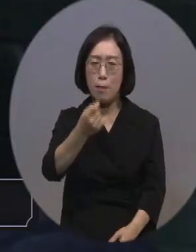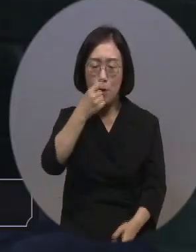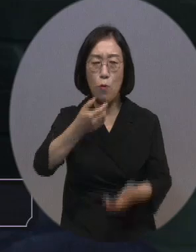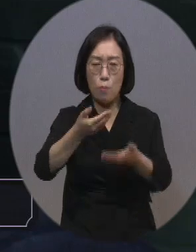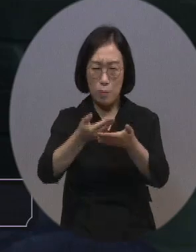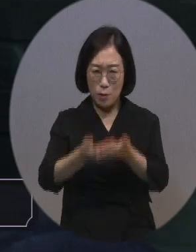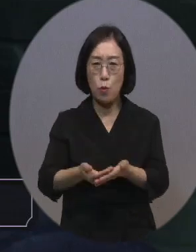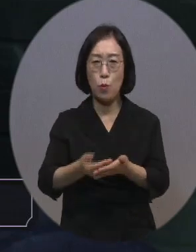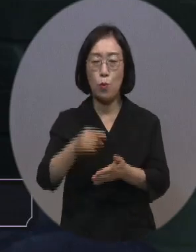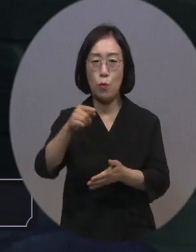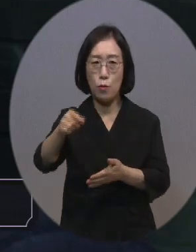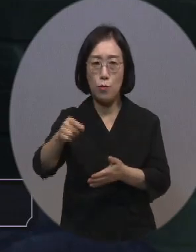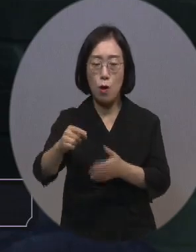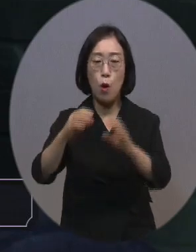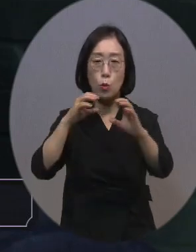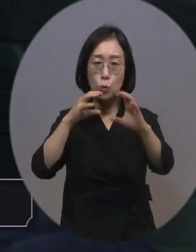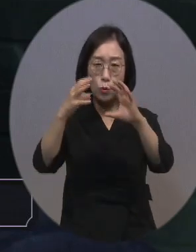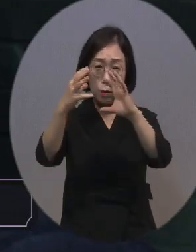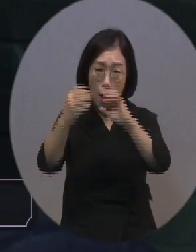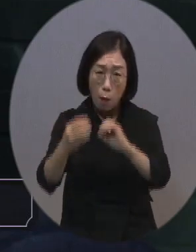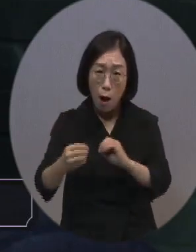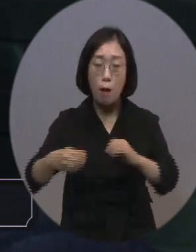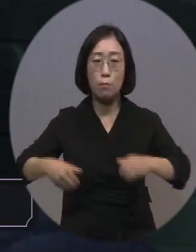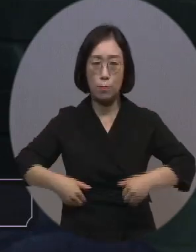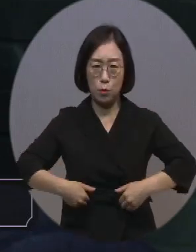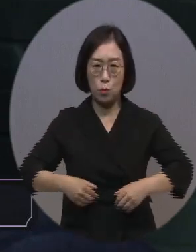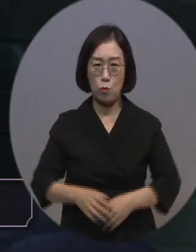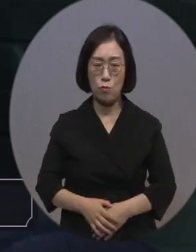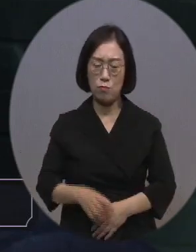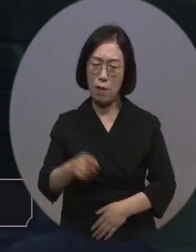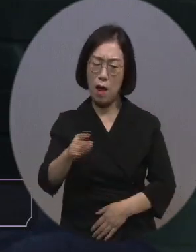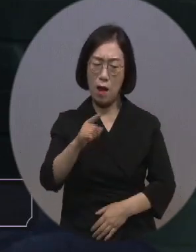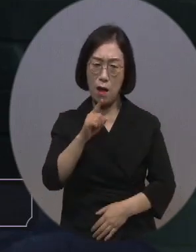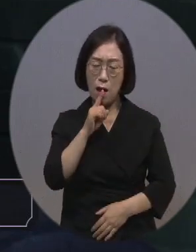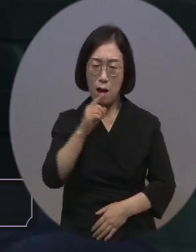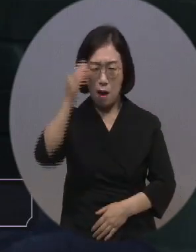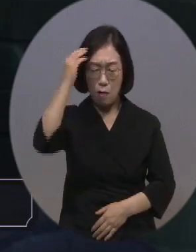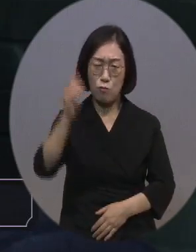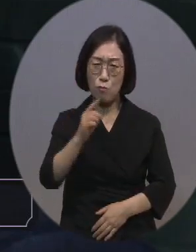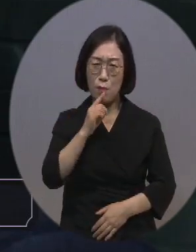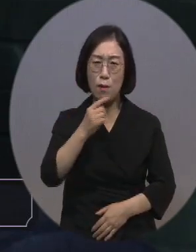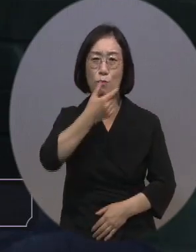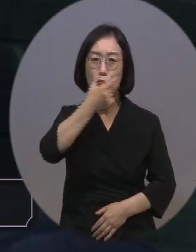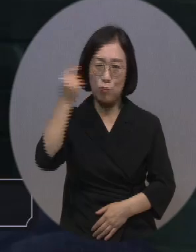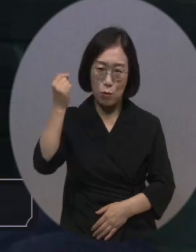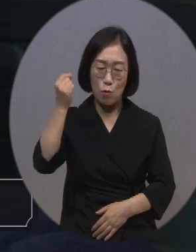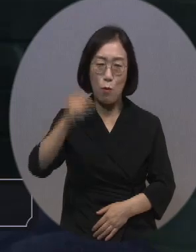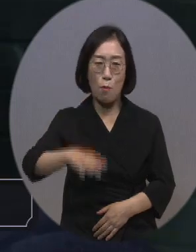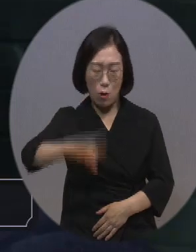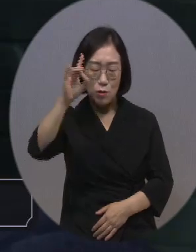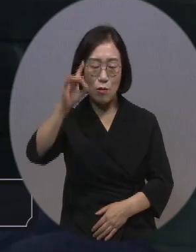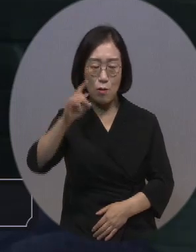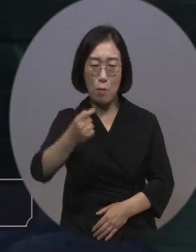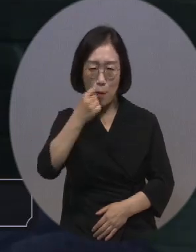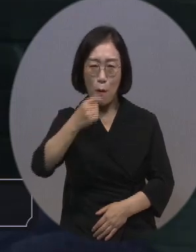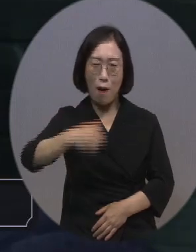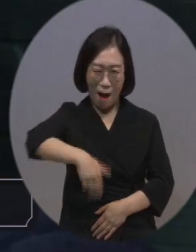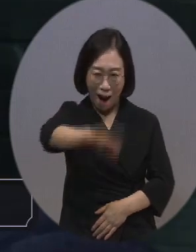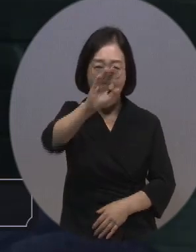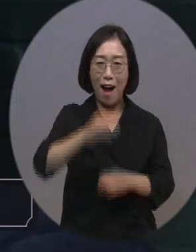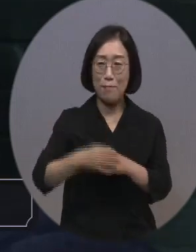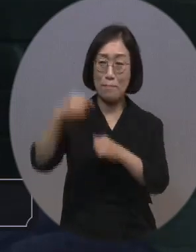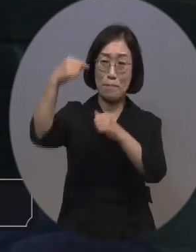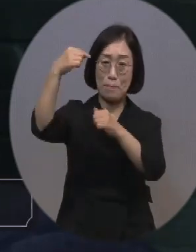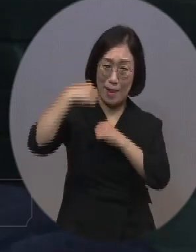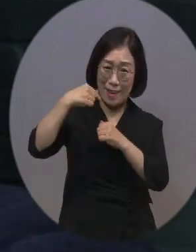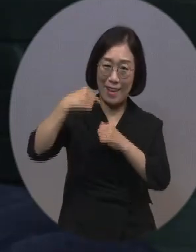소통을 할 수가 있어야 되고 이 정도 한국말로는 안 된다라고 해서 한국어 공부하고 오라고 저한테